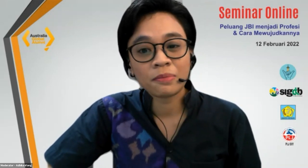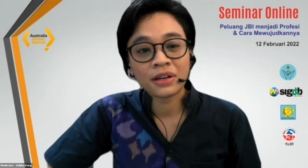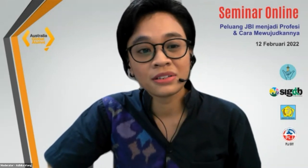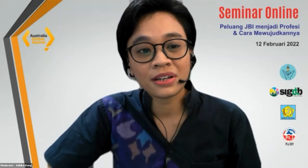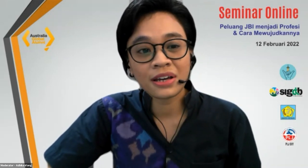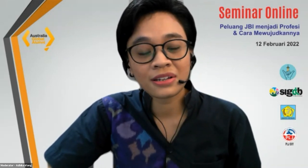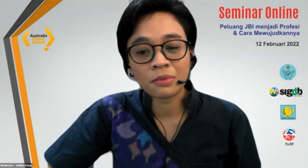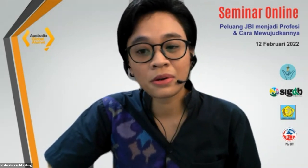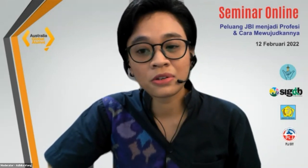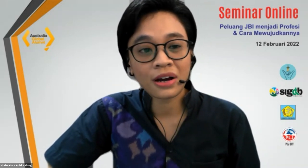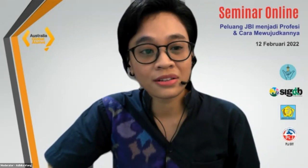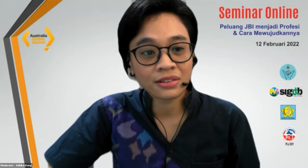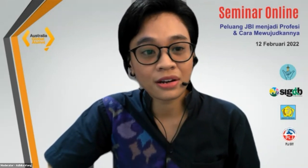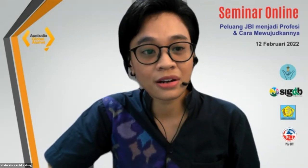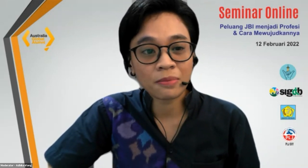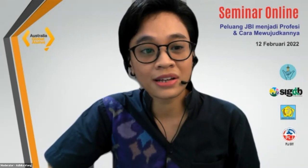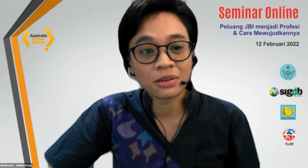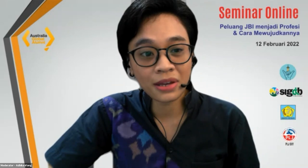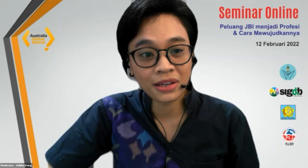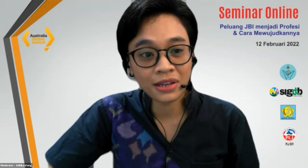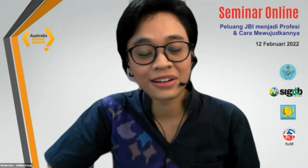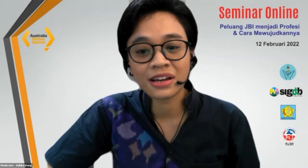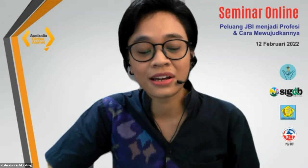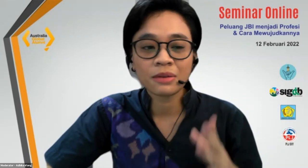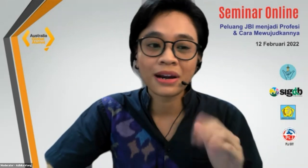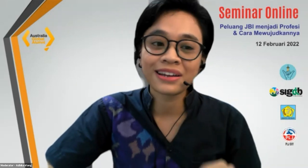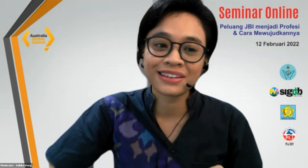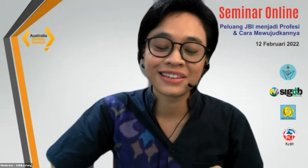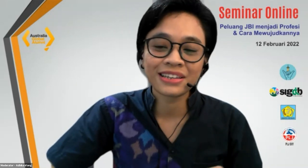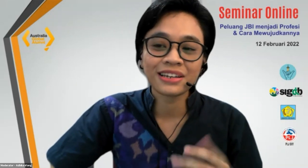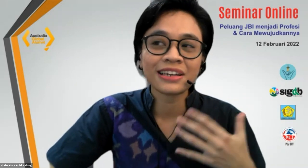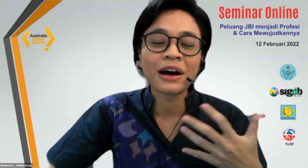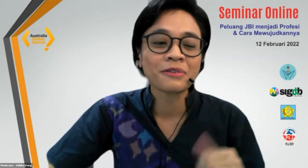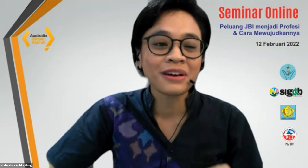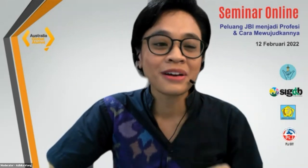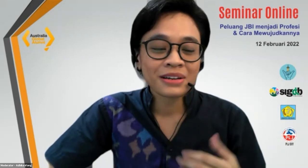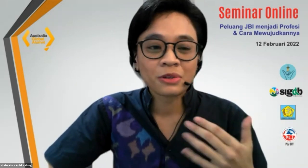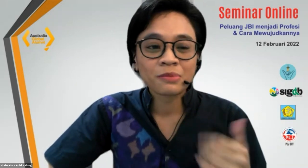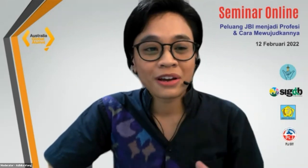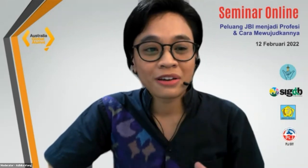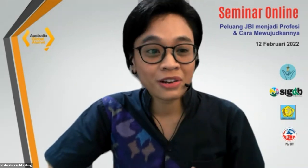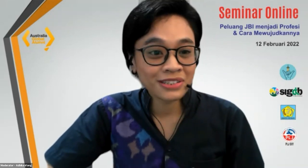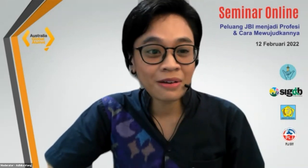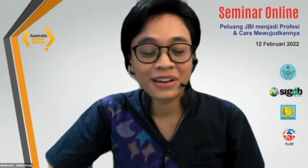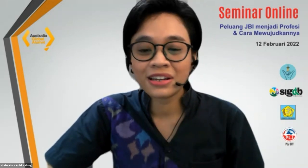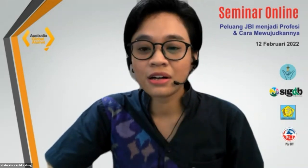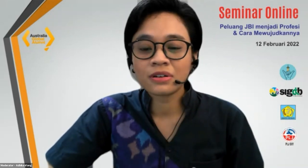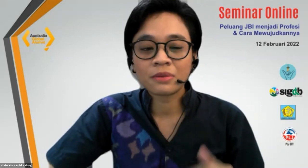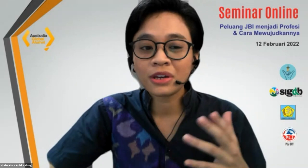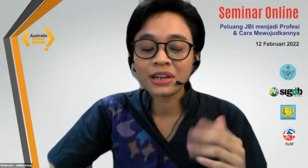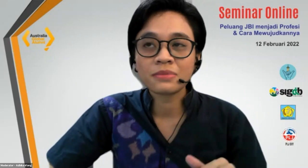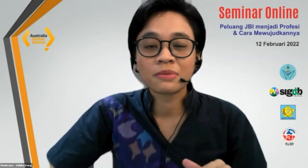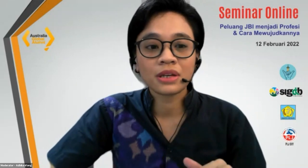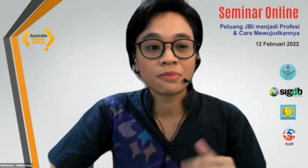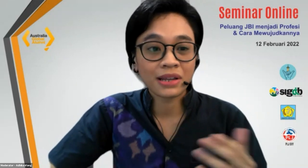oleh PLG Daerah Istimewa Yogyakarta terhadap para GB yang ada di sana ini menarik Hai jadi ingin tahu bentuk-bentuk evaluasi Apa yang